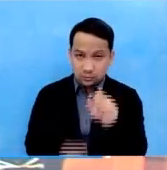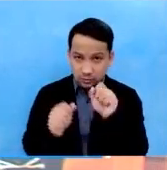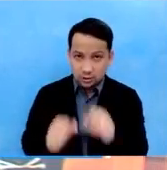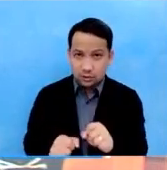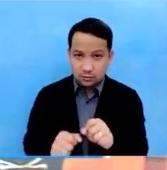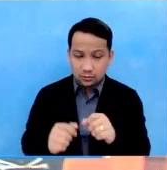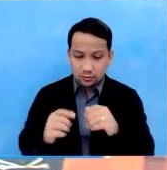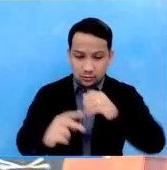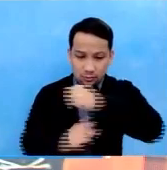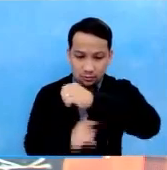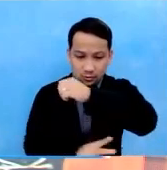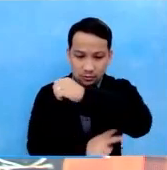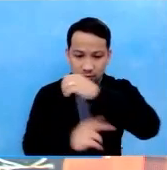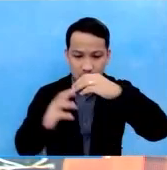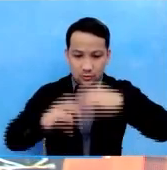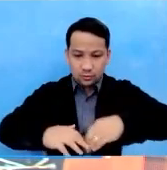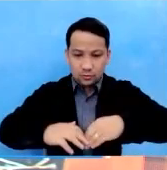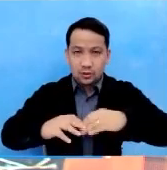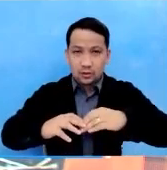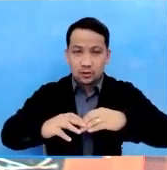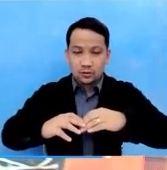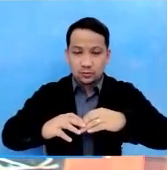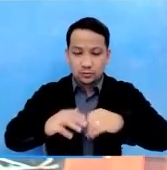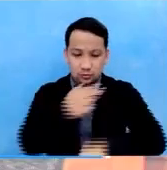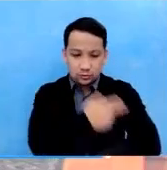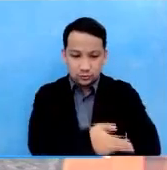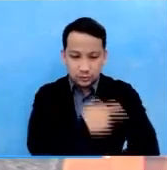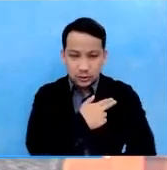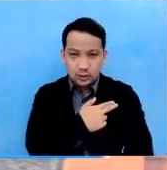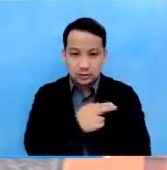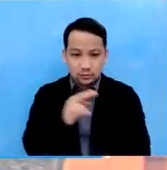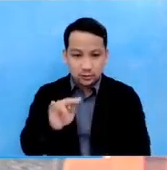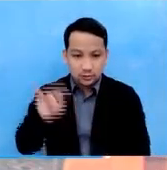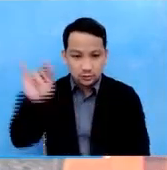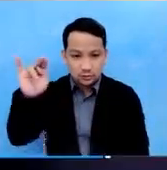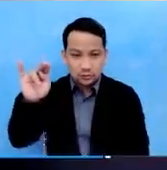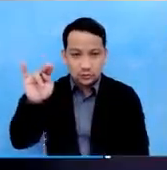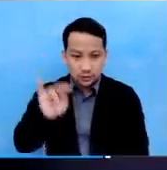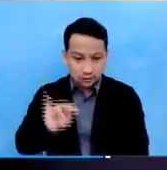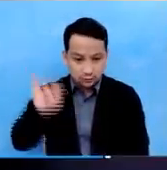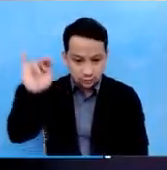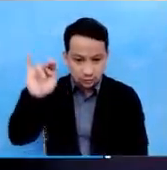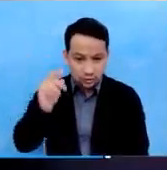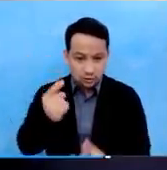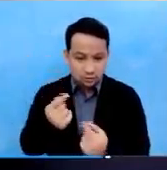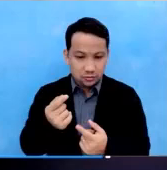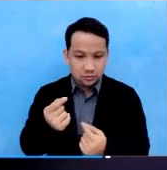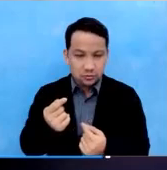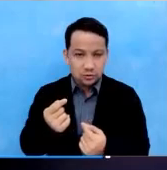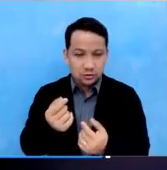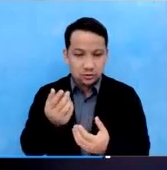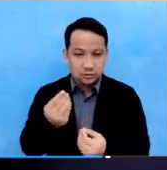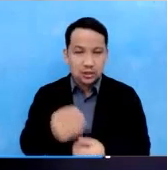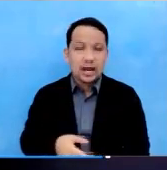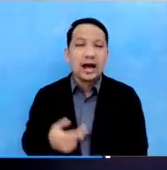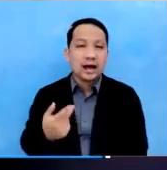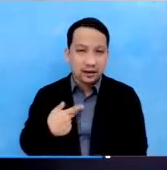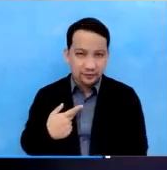at ospital po dyan sa Ilocos Norte? Ano po yung update po natin dito? May tulay po na